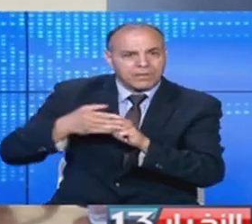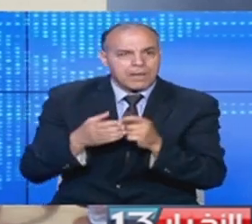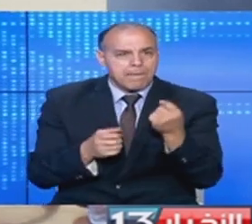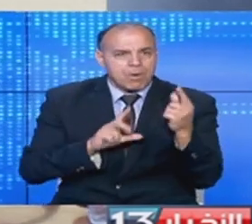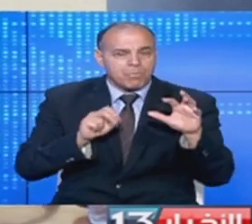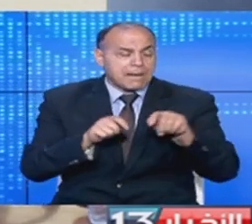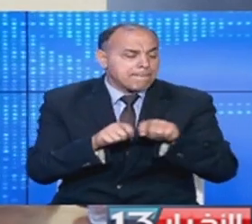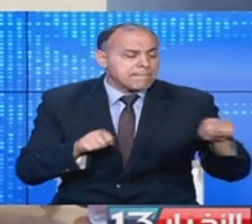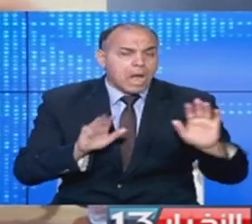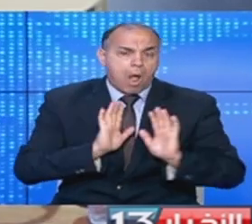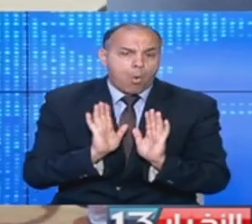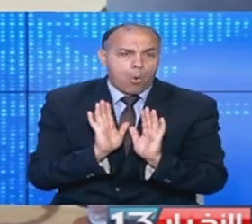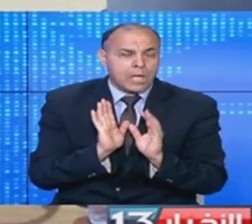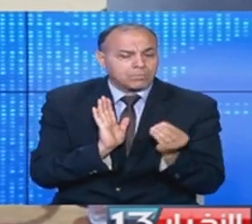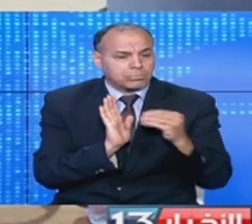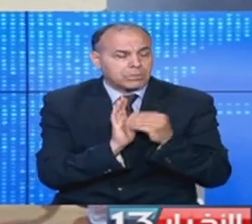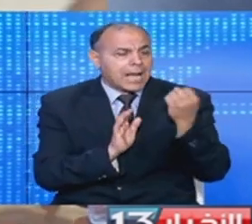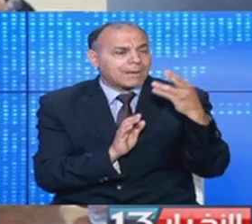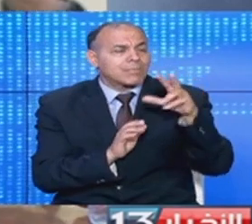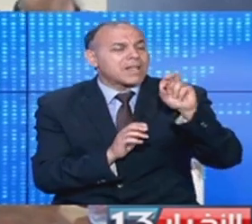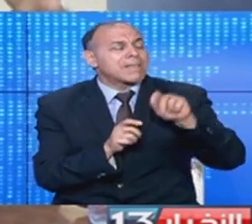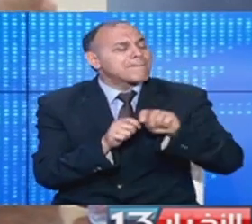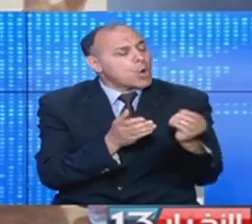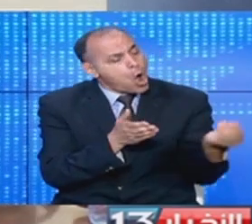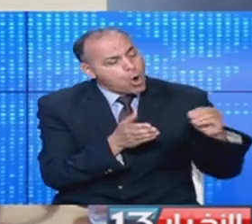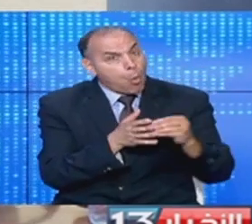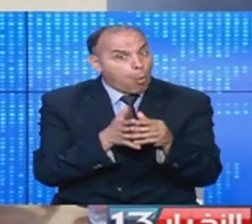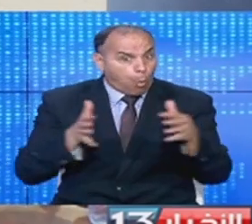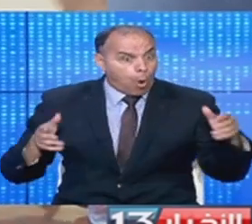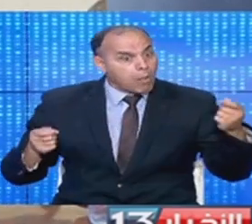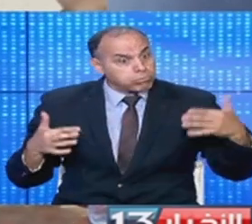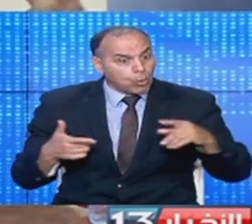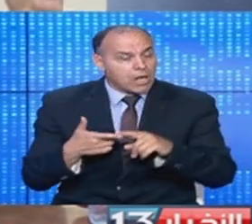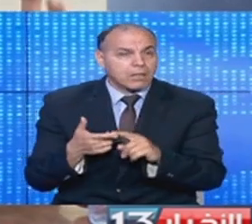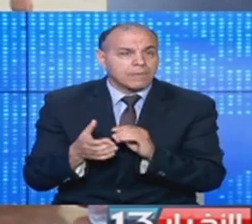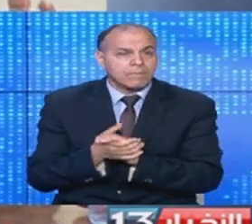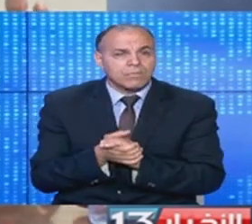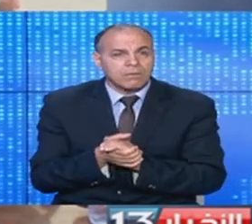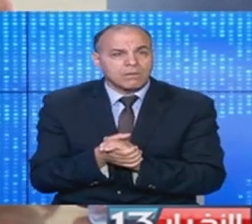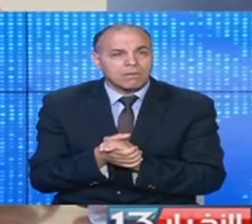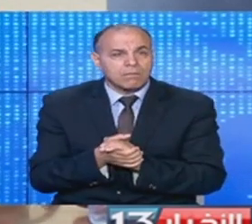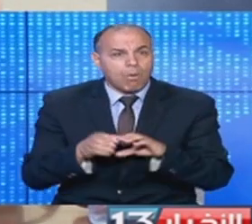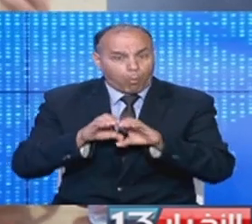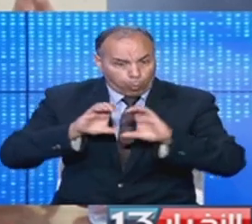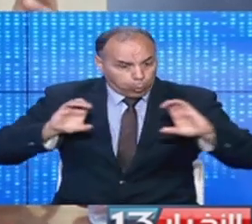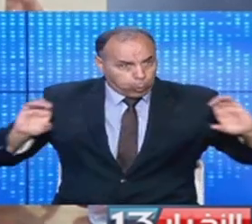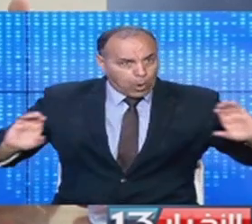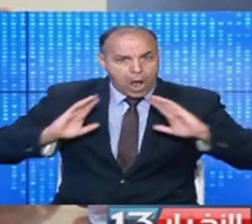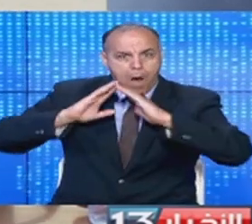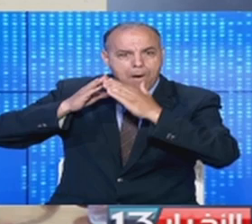180 متر باش نزيدوا 530 متر، معناتها حاجة كبيرة باش يولي عنا رصيف طويل